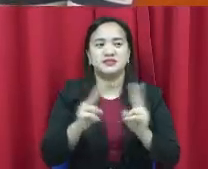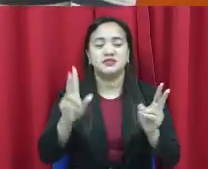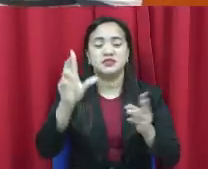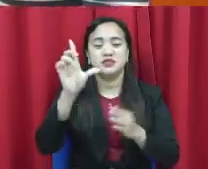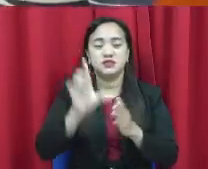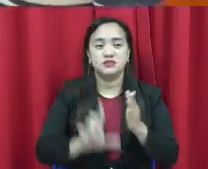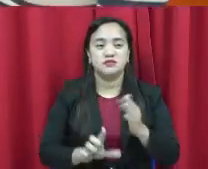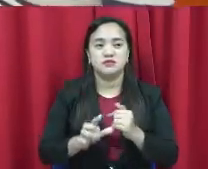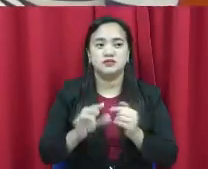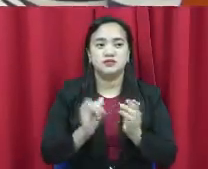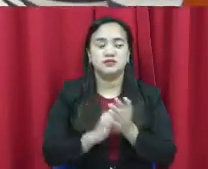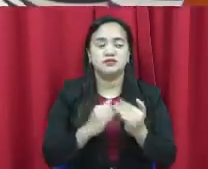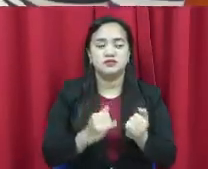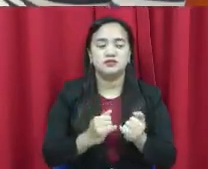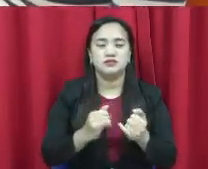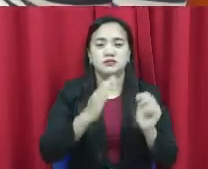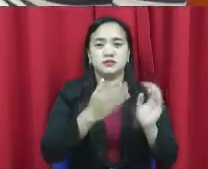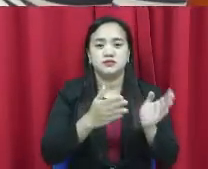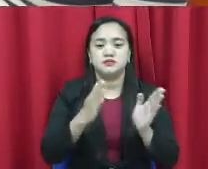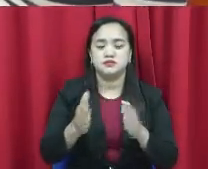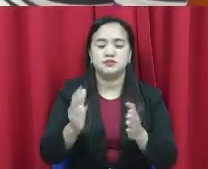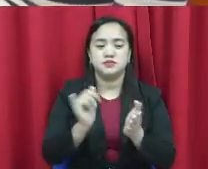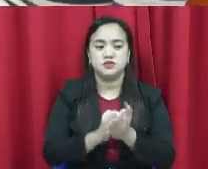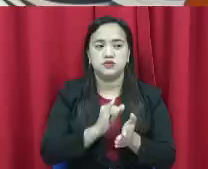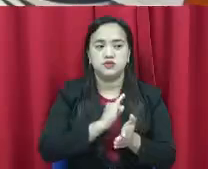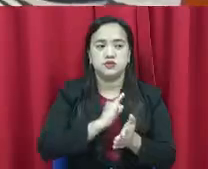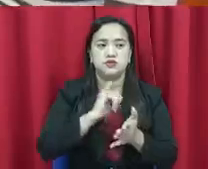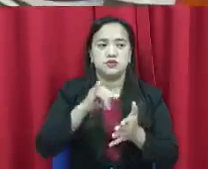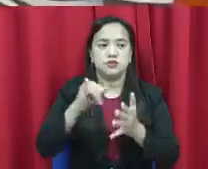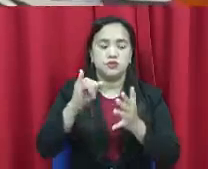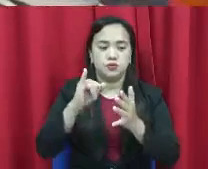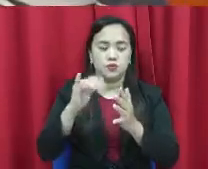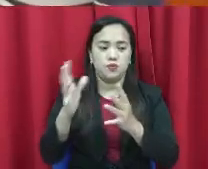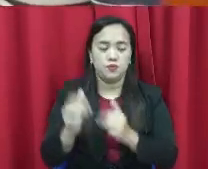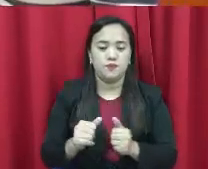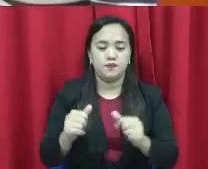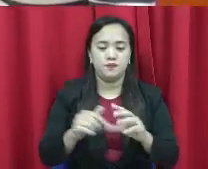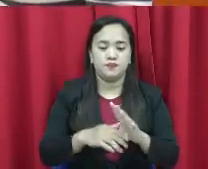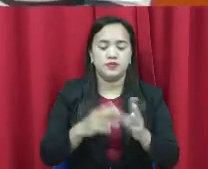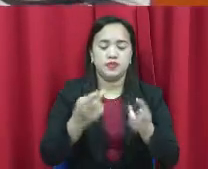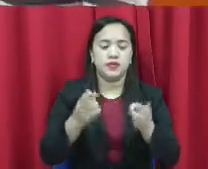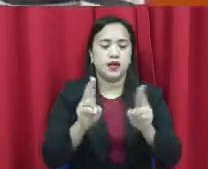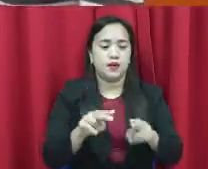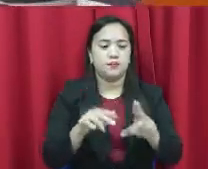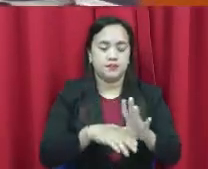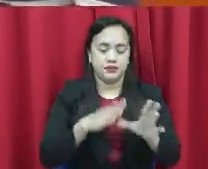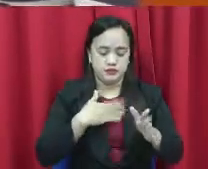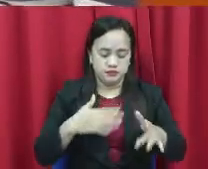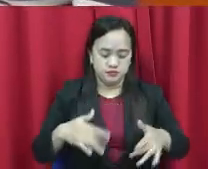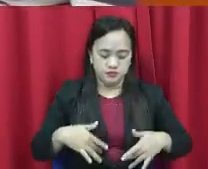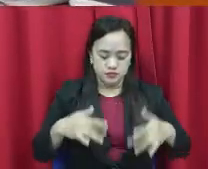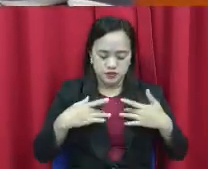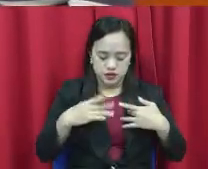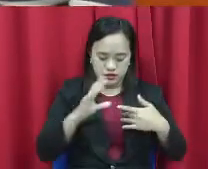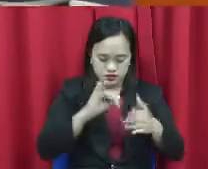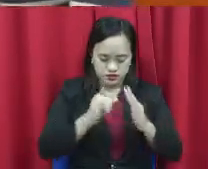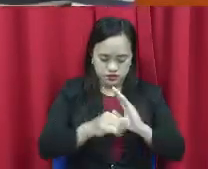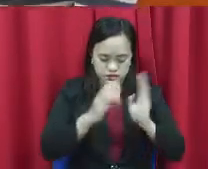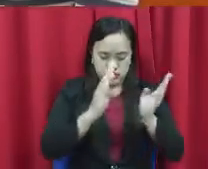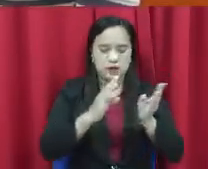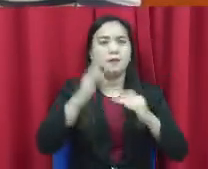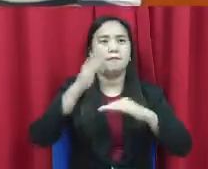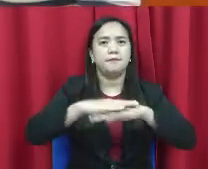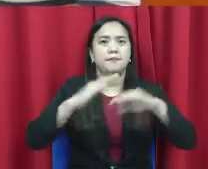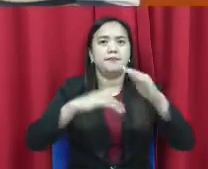matin so ito ang plano ko ito ang gusto kong mangyari ito yung alam ko binig ko sa panginoon na ipagkakaloob sa akin